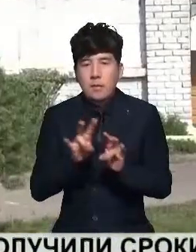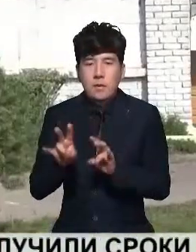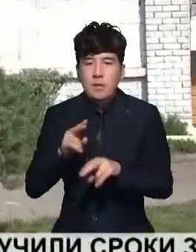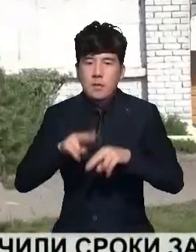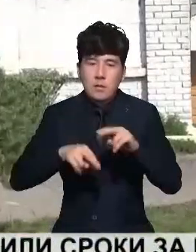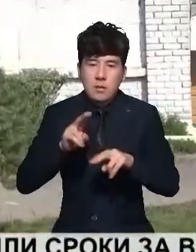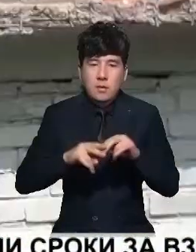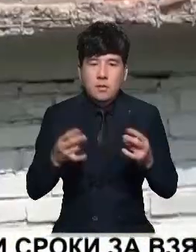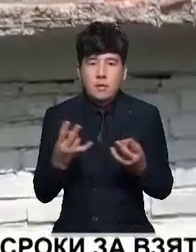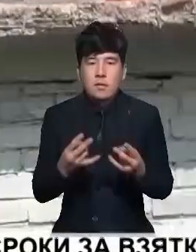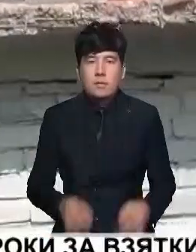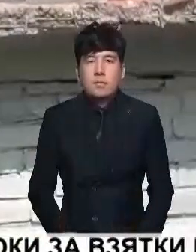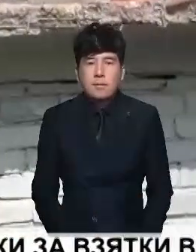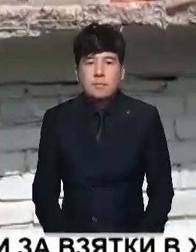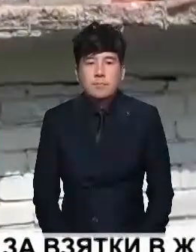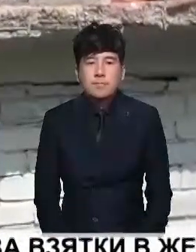работы.